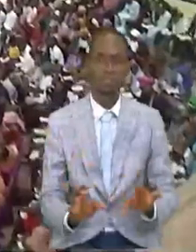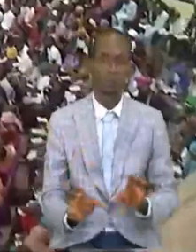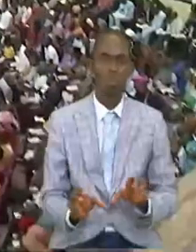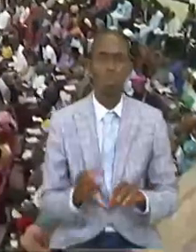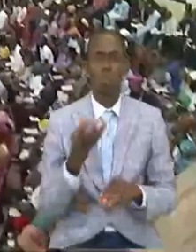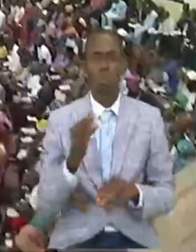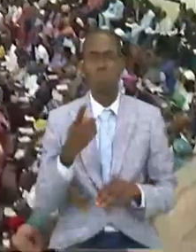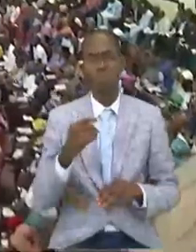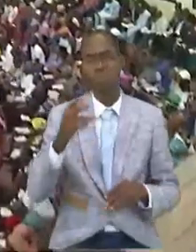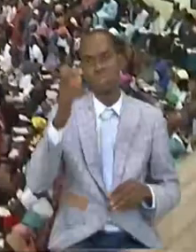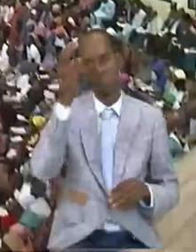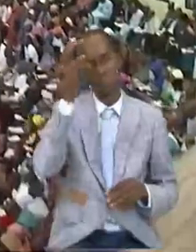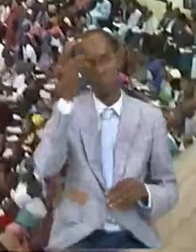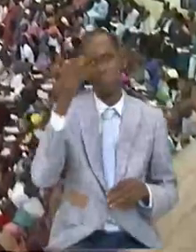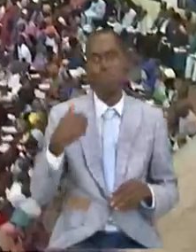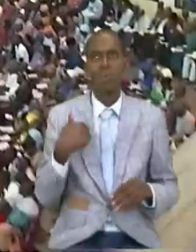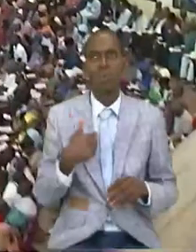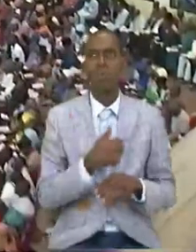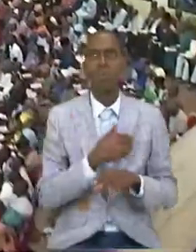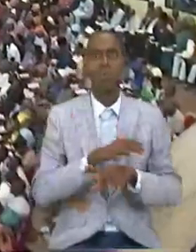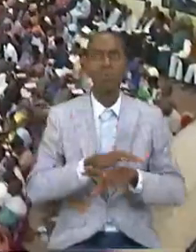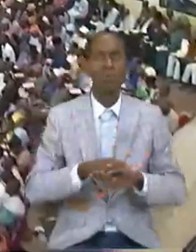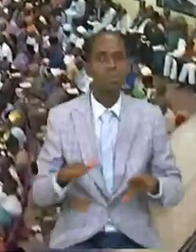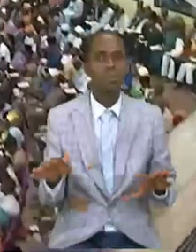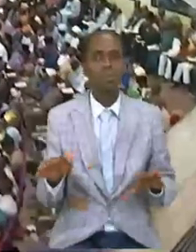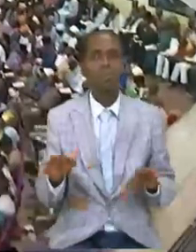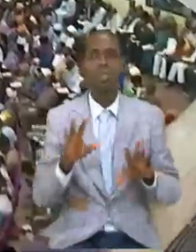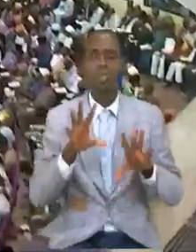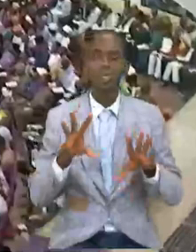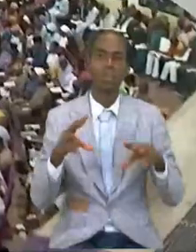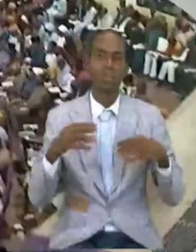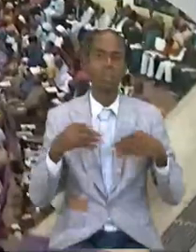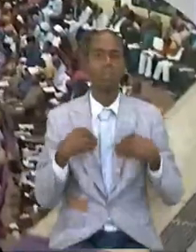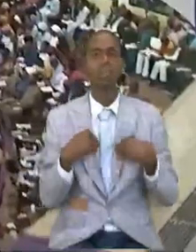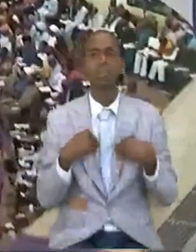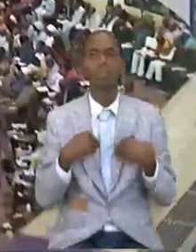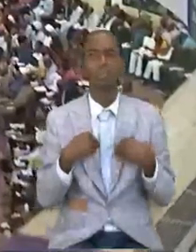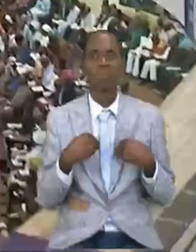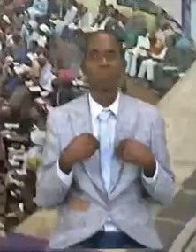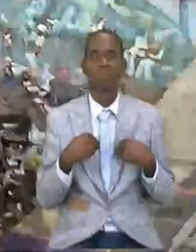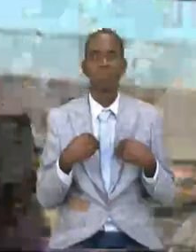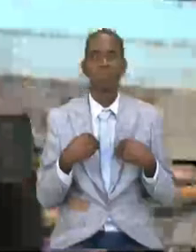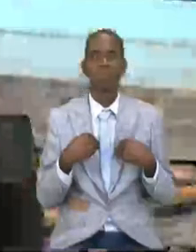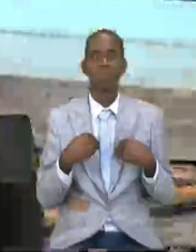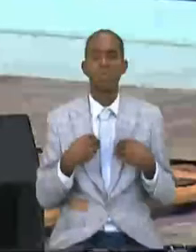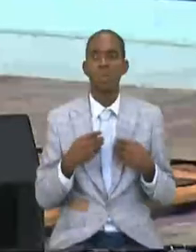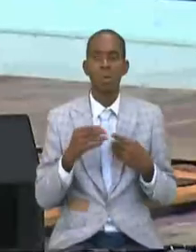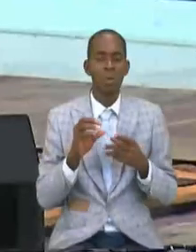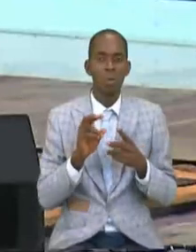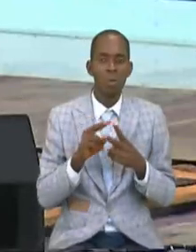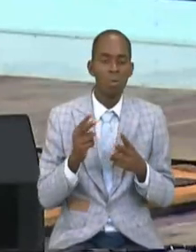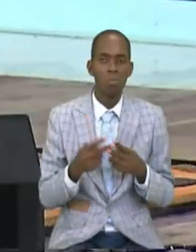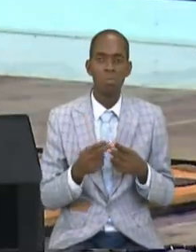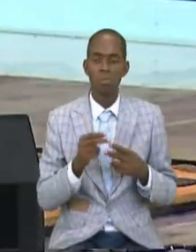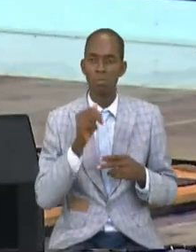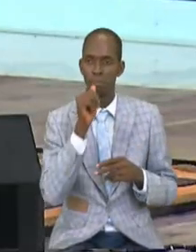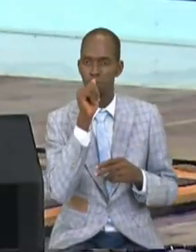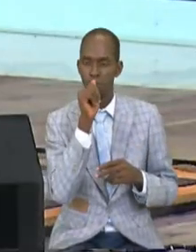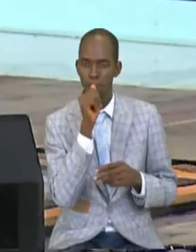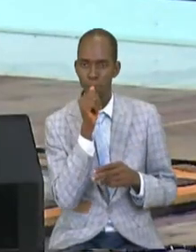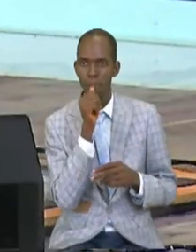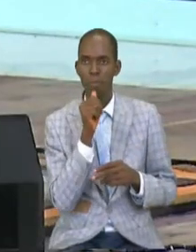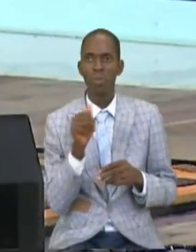aucune activité du diable. Nous n'acceptons pas ou nous ne tolérons pas